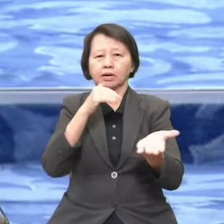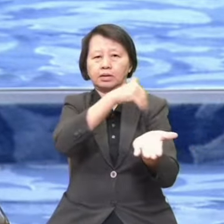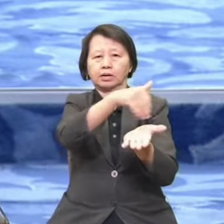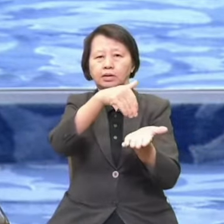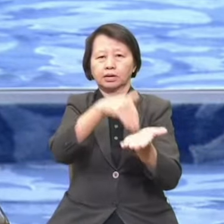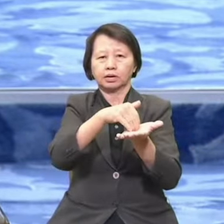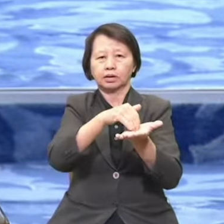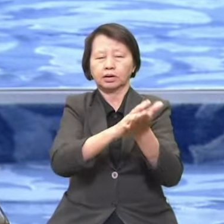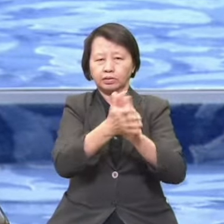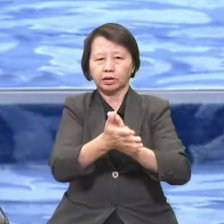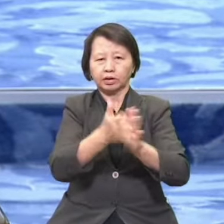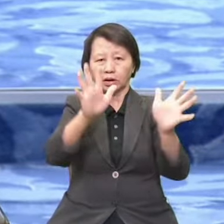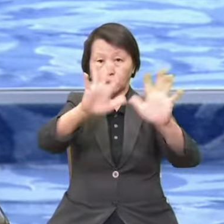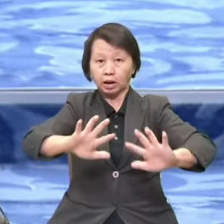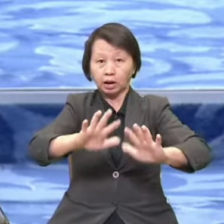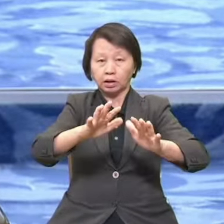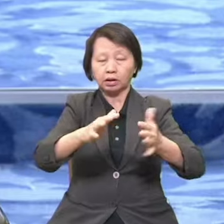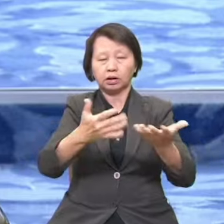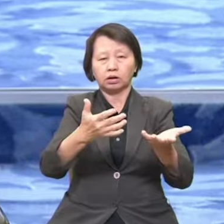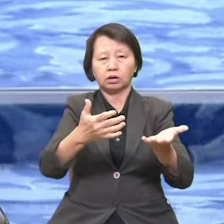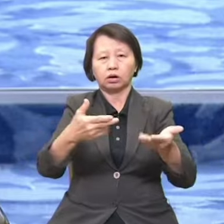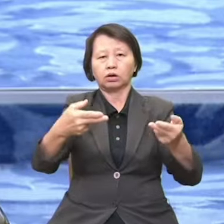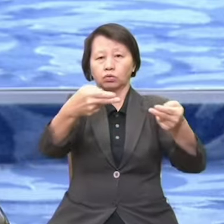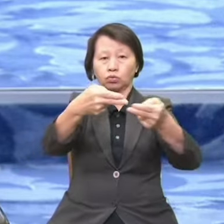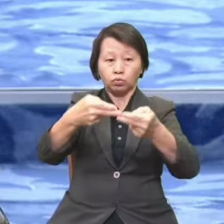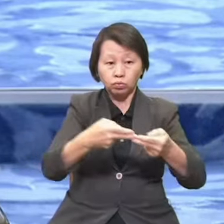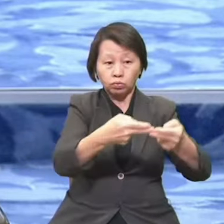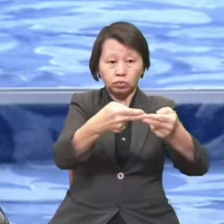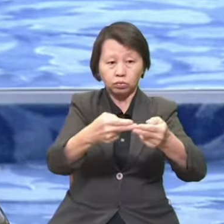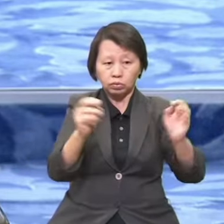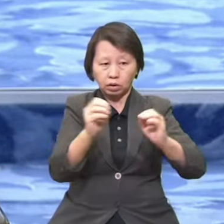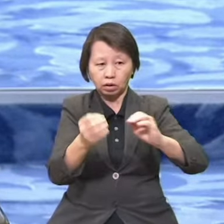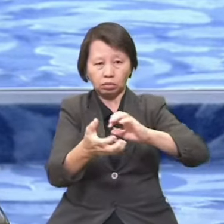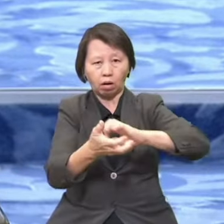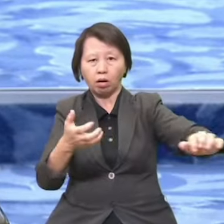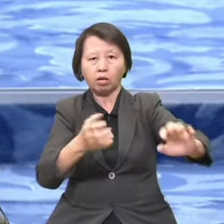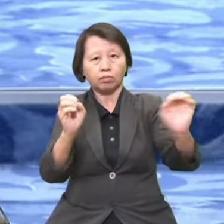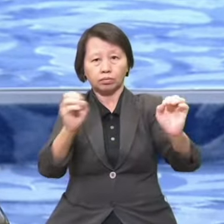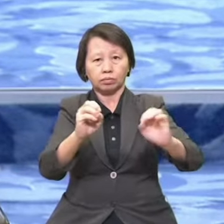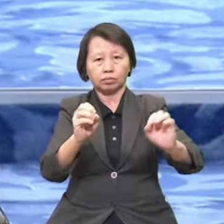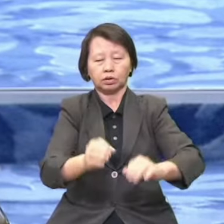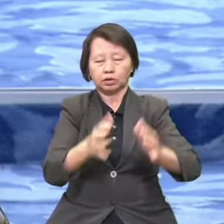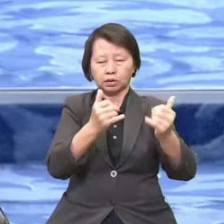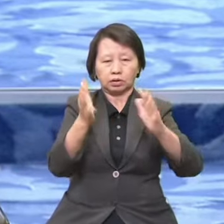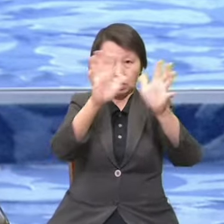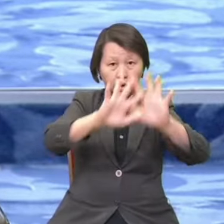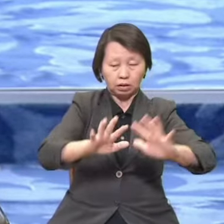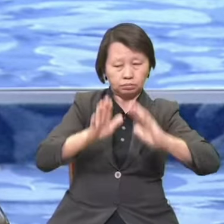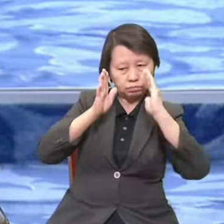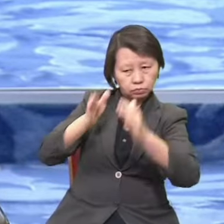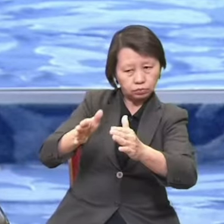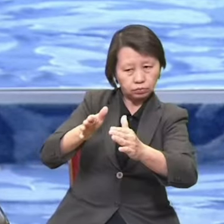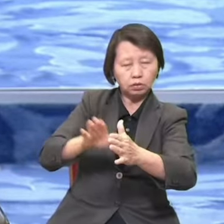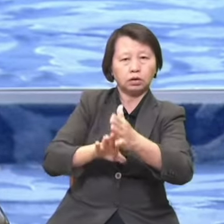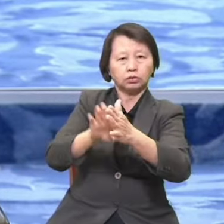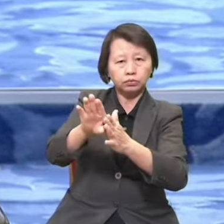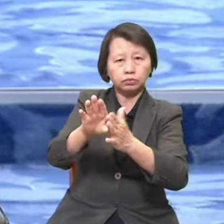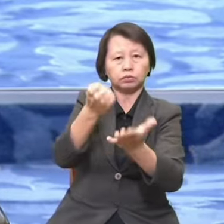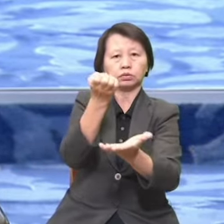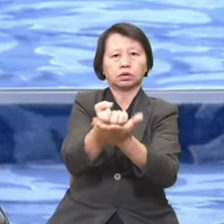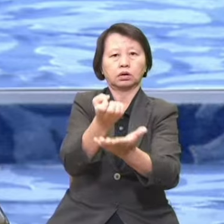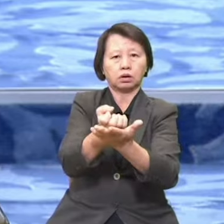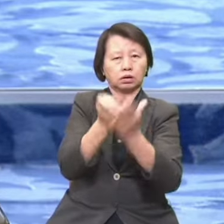Supaya hubungan kita dengan semua negara tidak terjejas tumpuan ASEAN adalah pertumbuhan ekonomi Economic